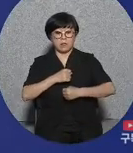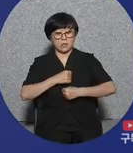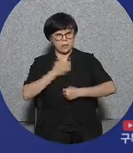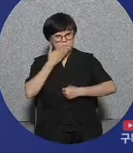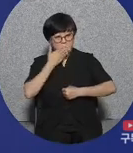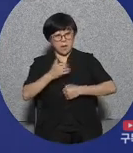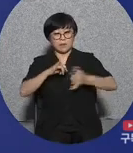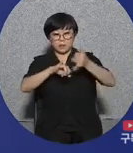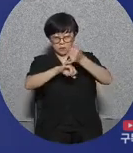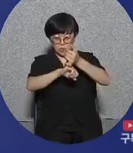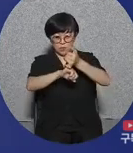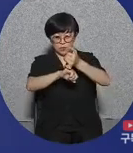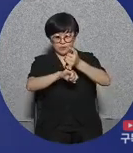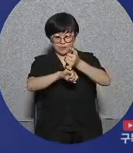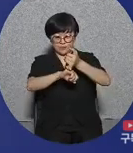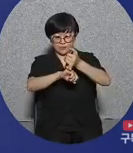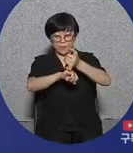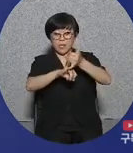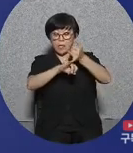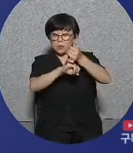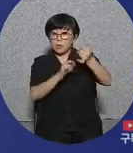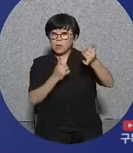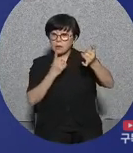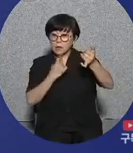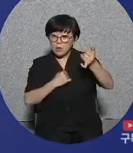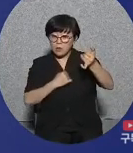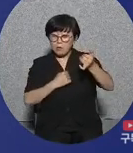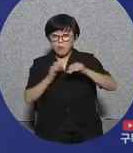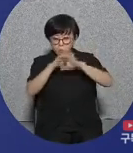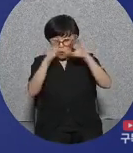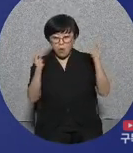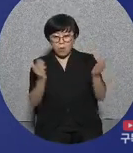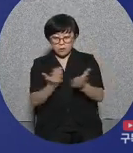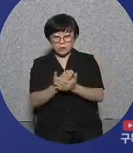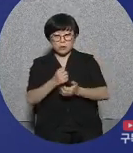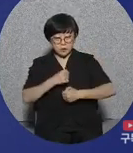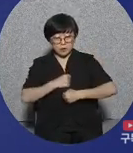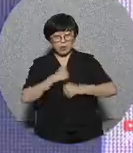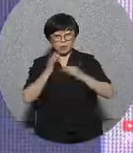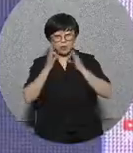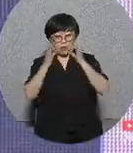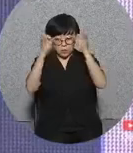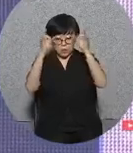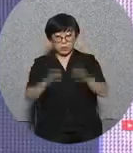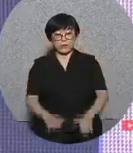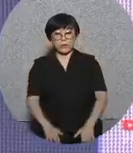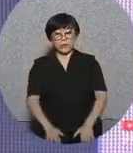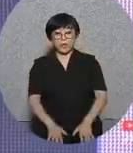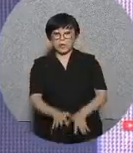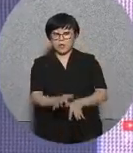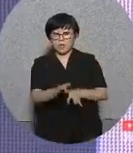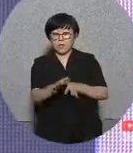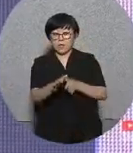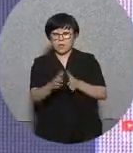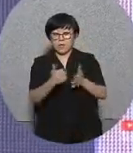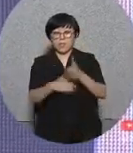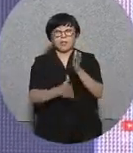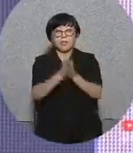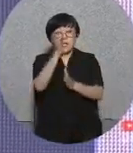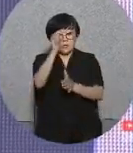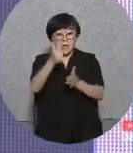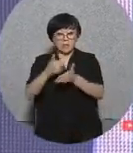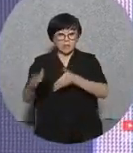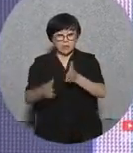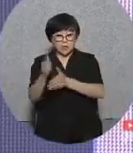했고 한 약속은 다 지키려고 노력했습니다 시장 도지사 를 거치는 동안